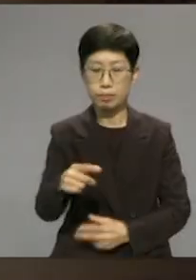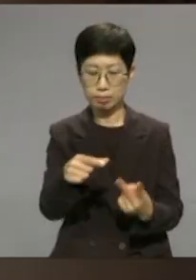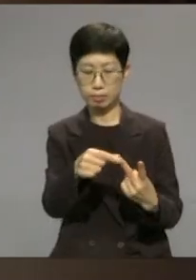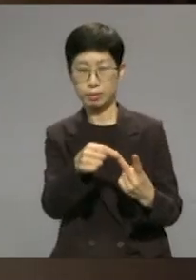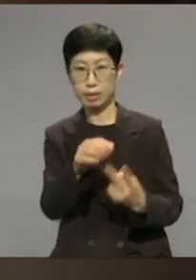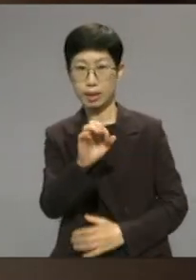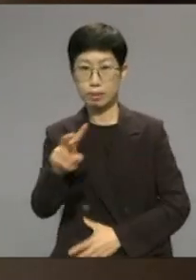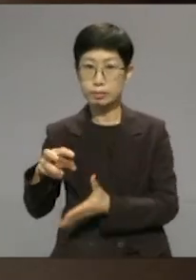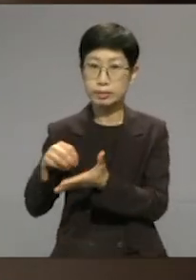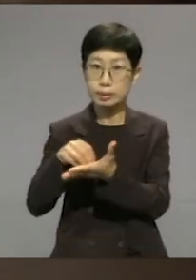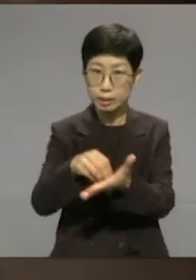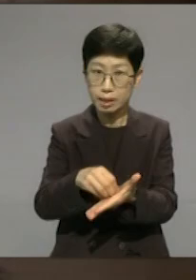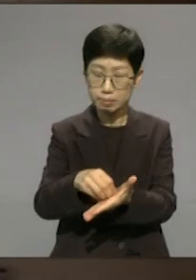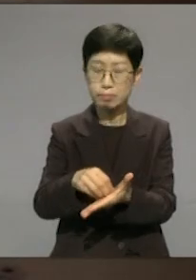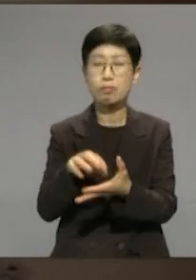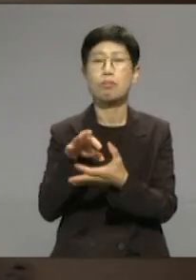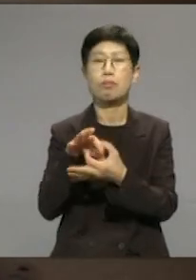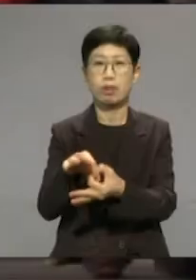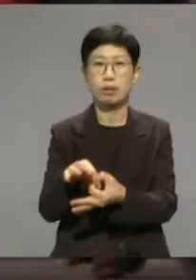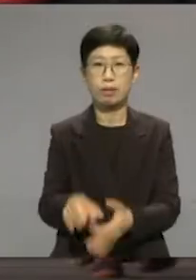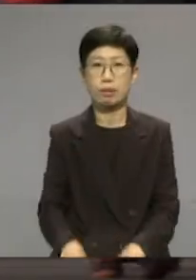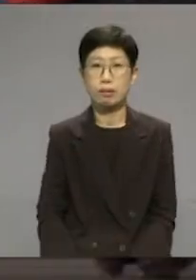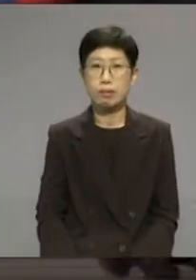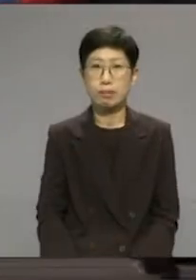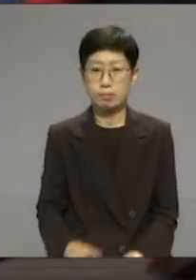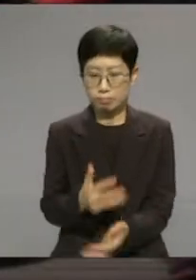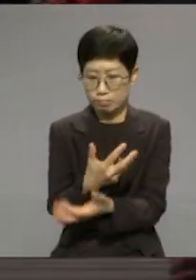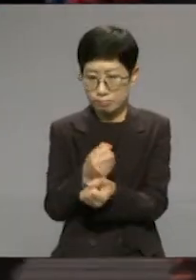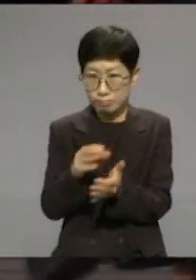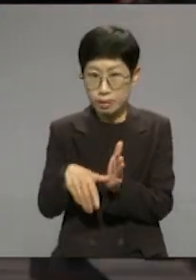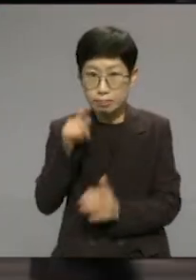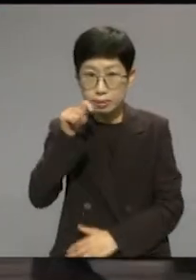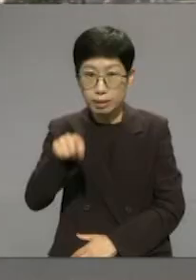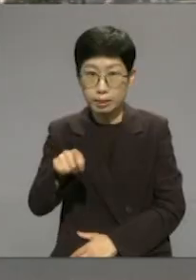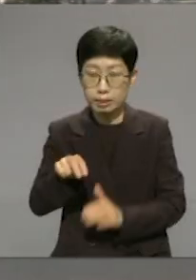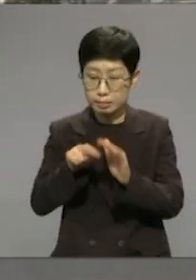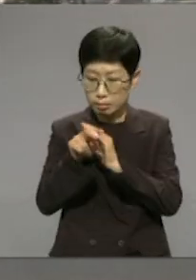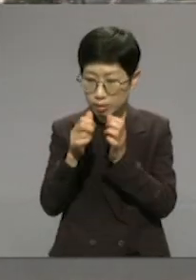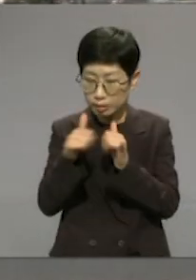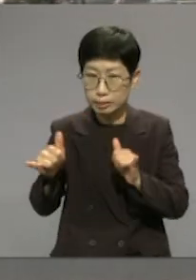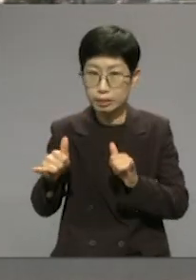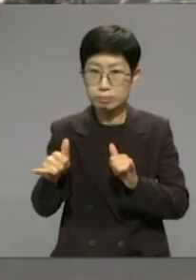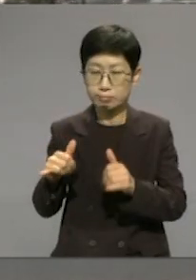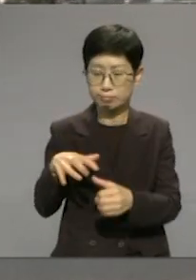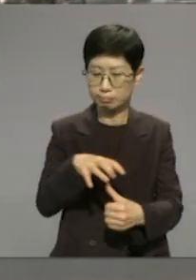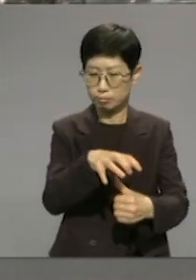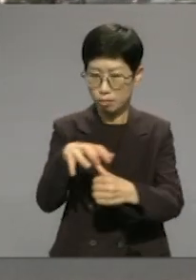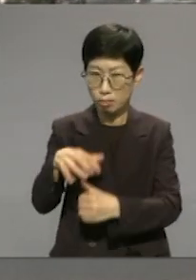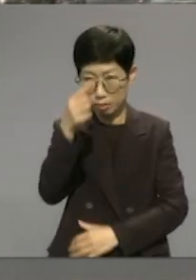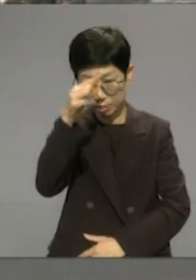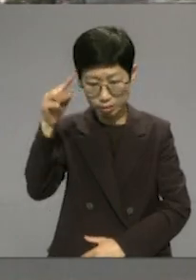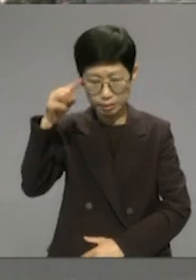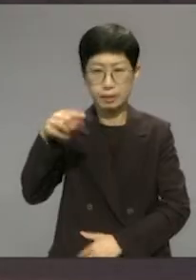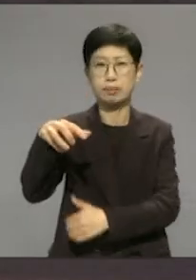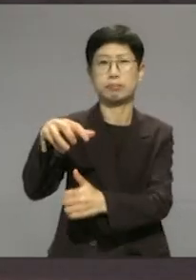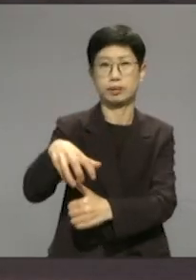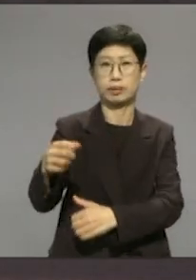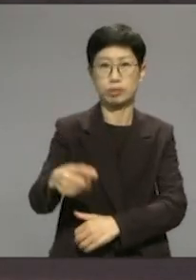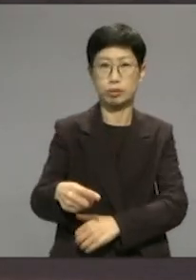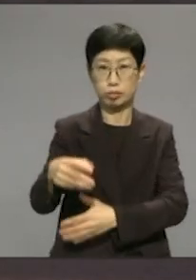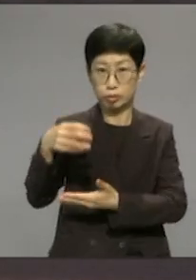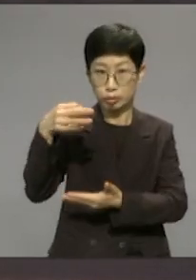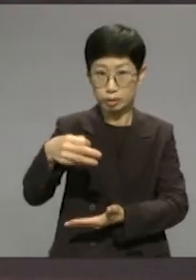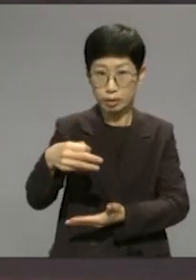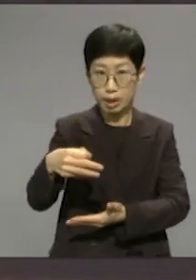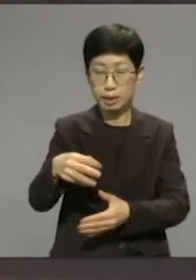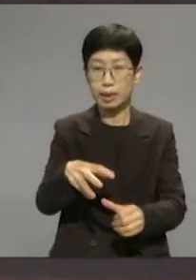이유 가입 같은 민간 측면을 다룹니다 협정 우크라이나 난민 보호와 대러제재 러시아 동결 자산 우크라이나 지원 등의